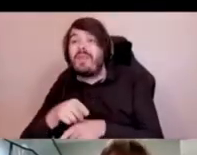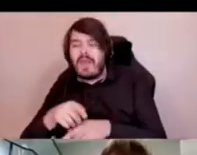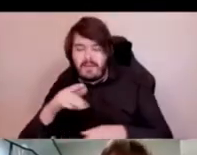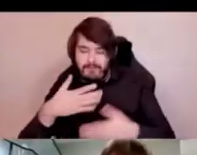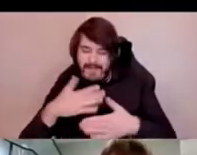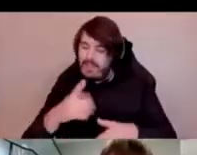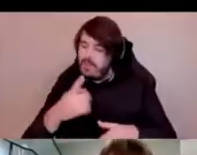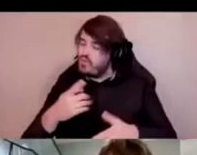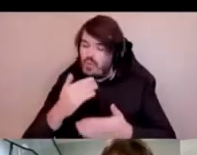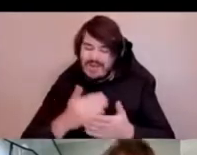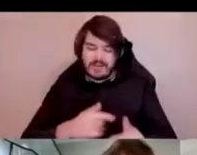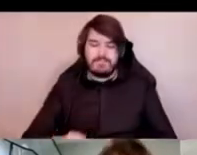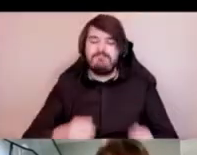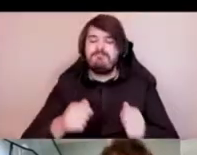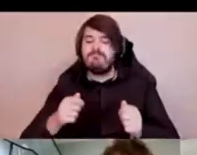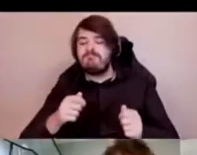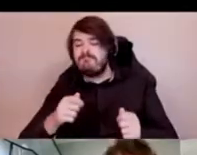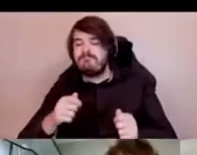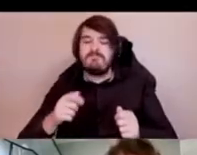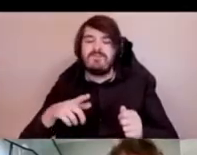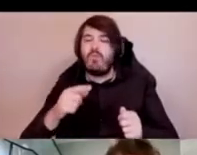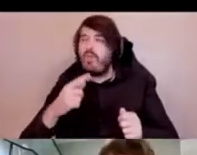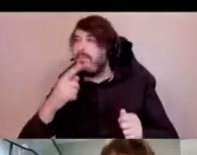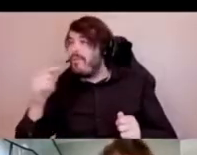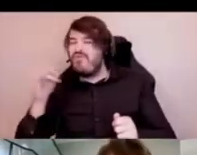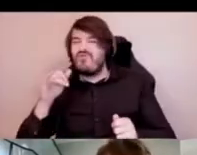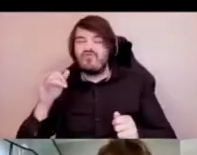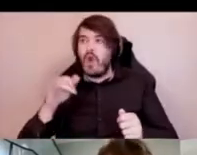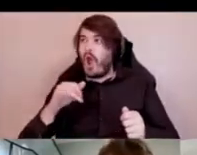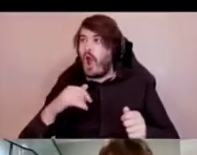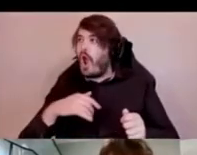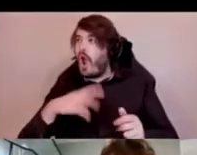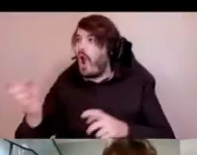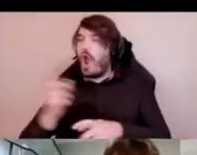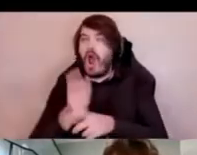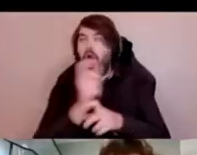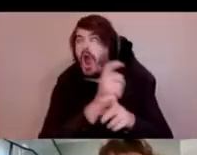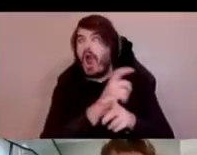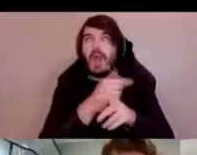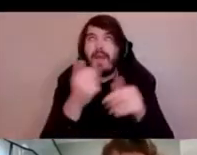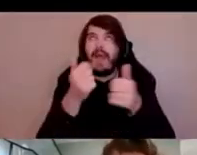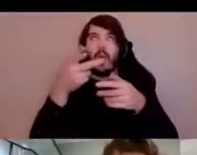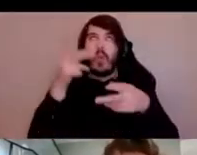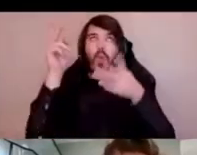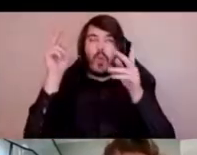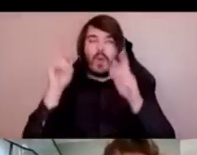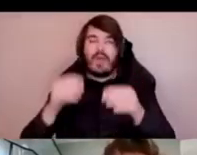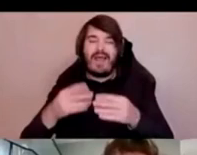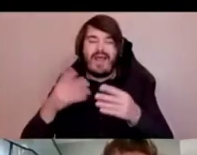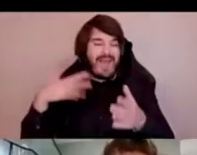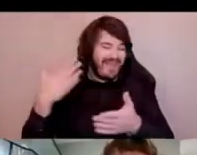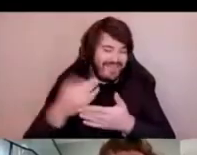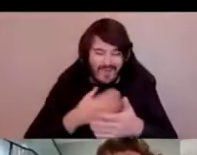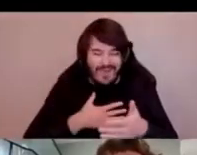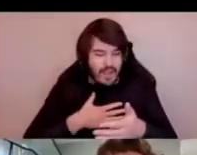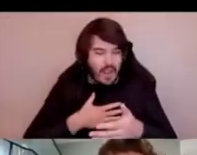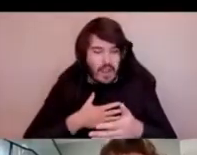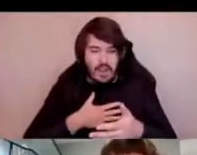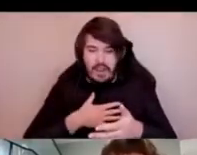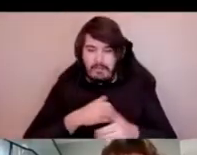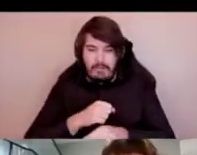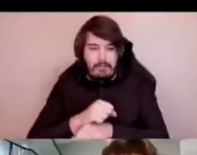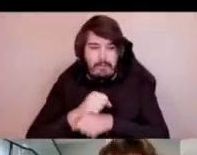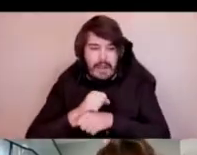parfois, on peut partir un peu fou puis là, s'acheter tout plein de choses, mais finalement, on arrive chez nous puis on n'a pas